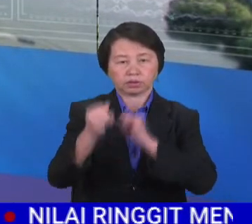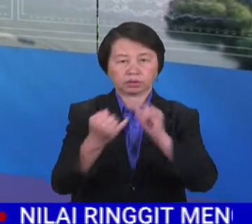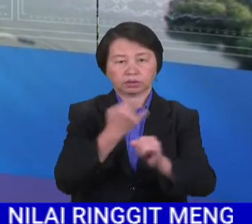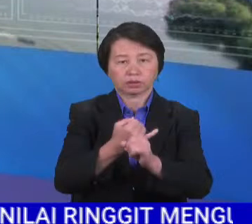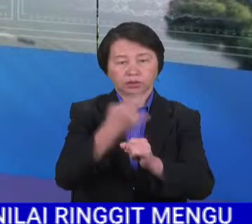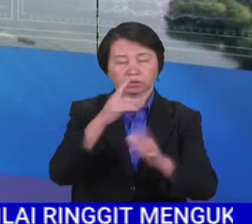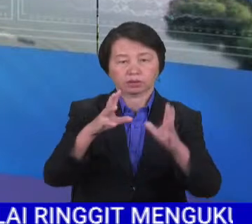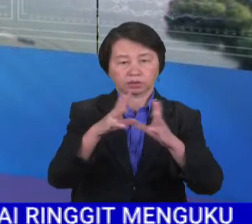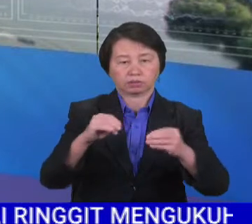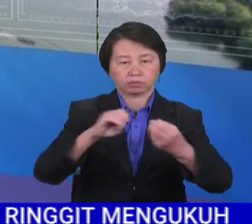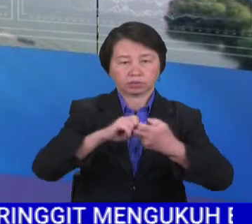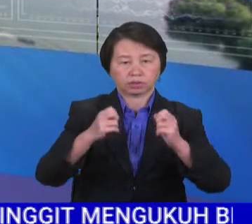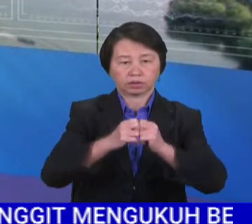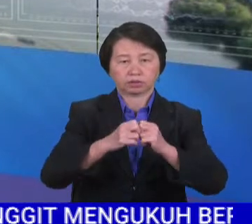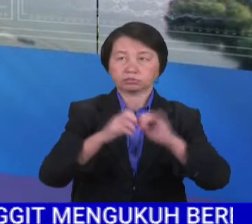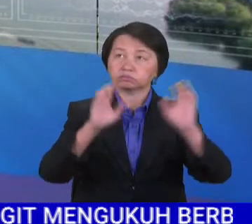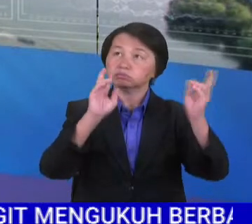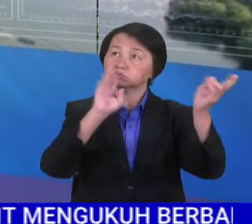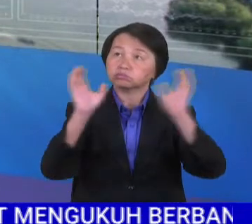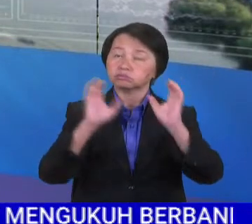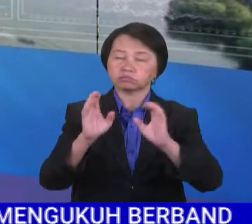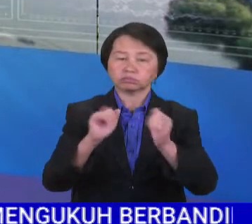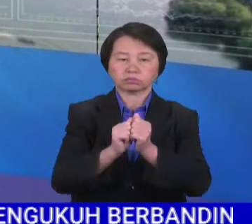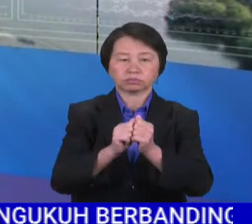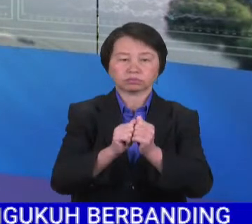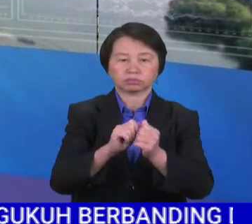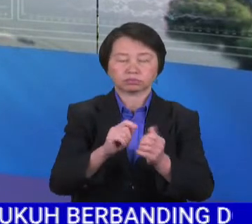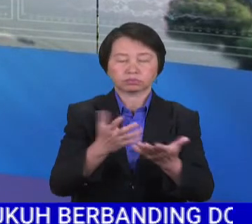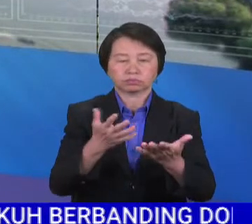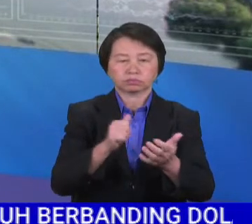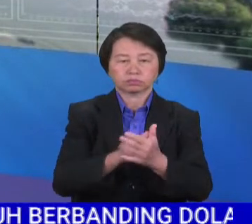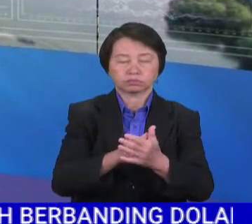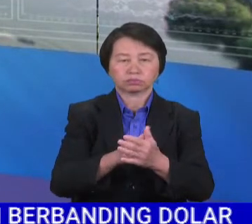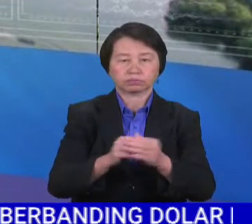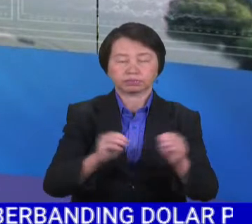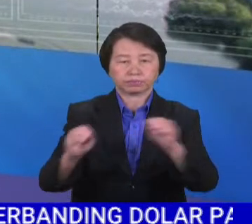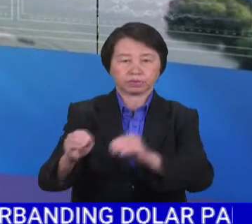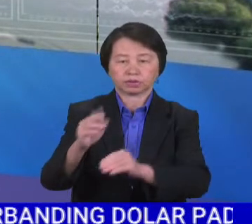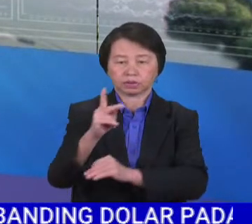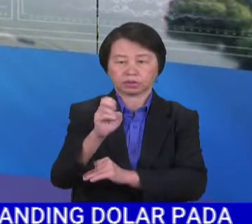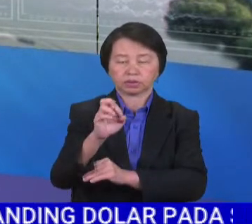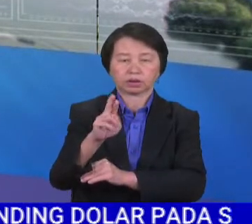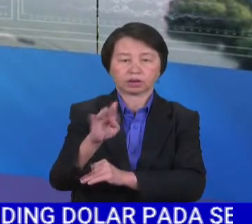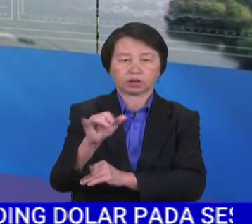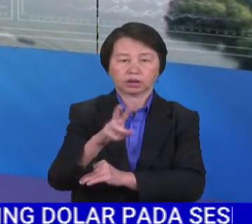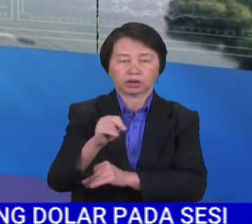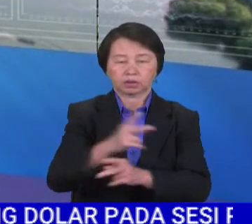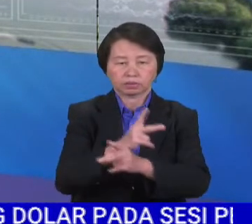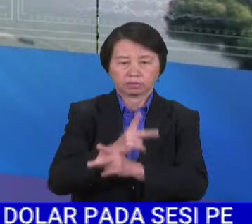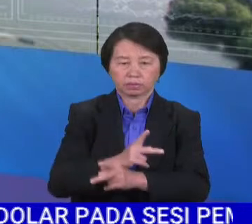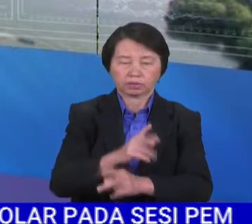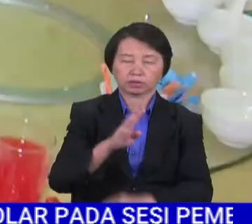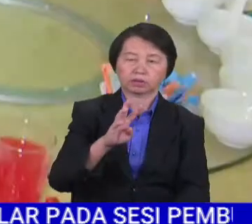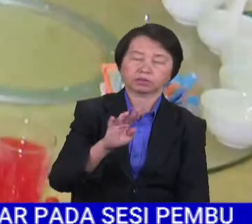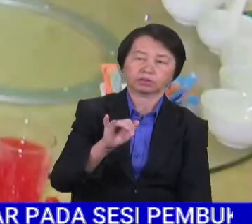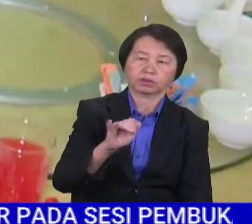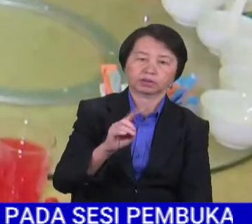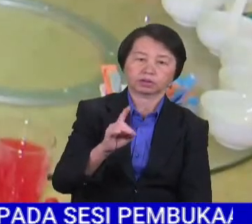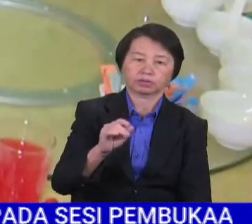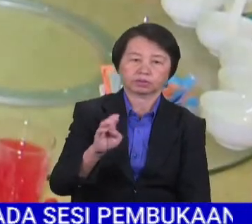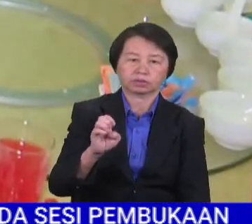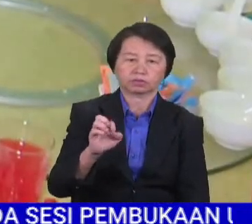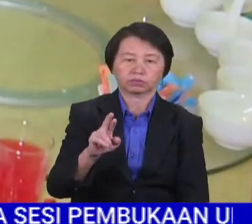pagi mengatasi isu perubahan iklim mitigasi melalui perdagangan karbon dan pemeliharaan d'bayu dan positif